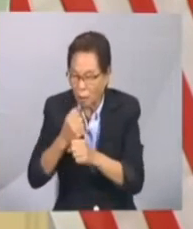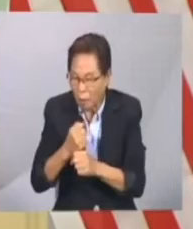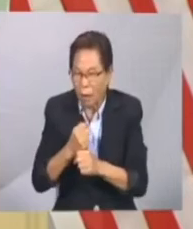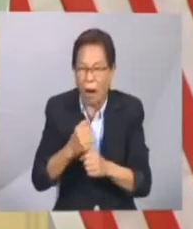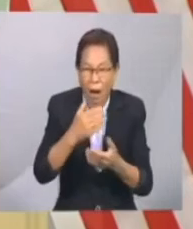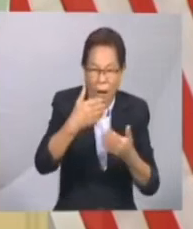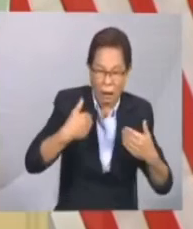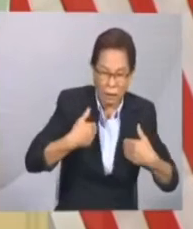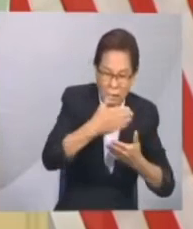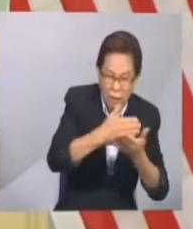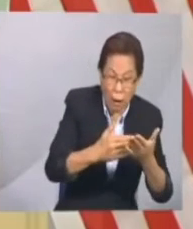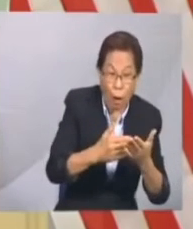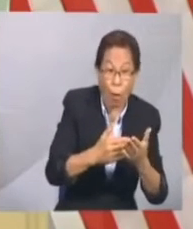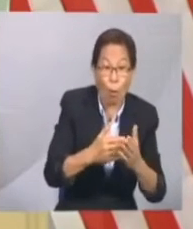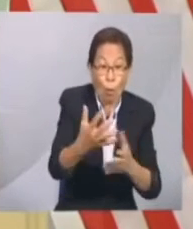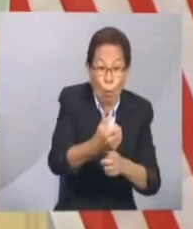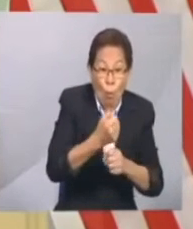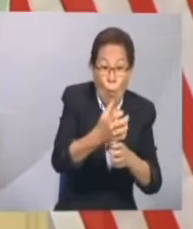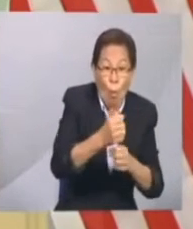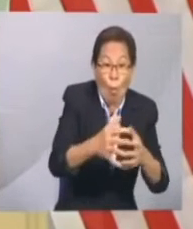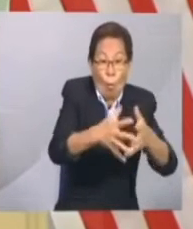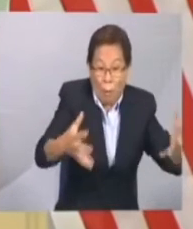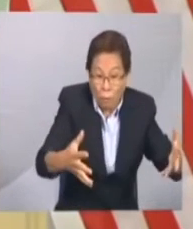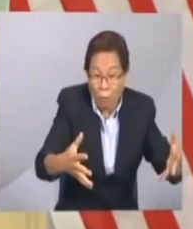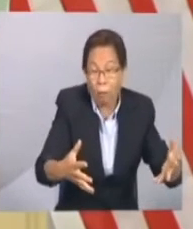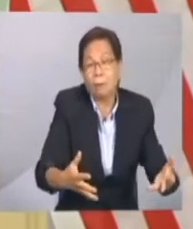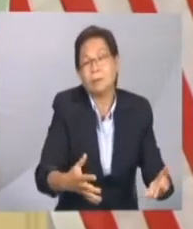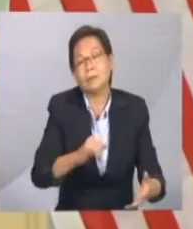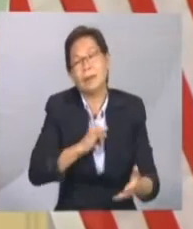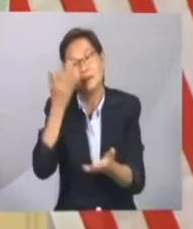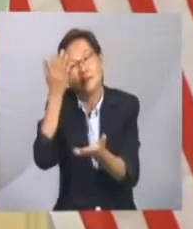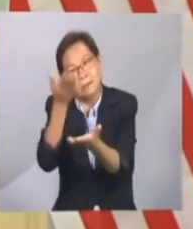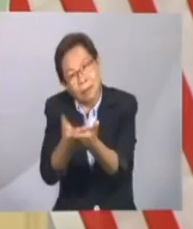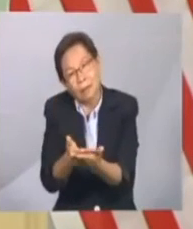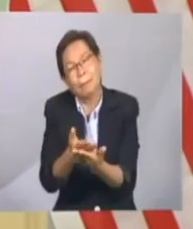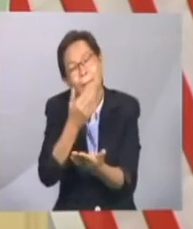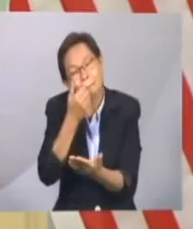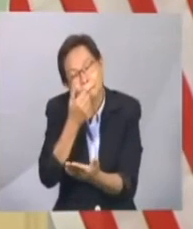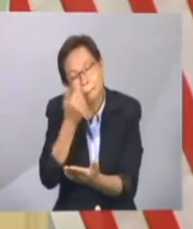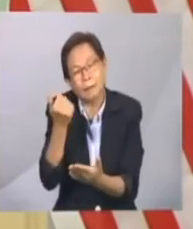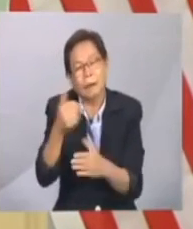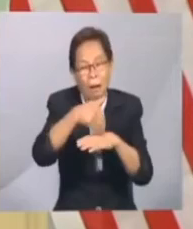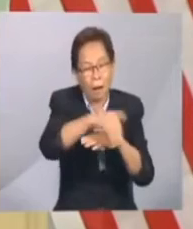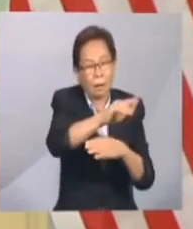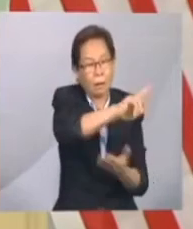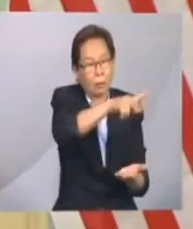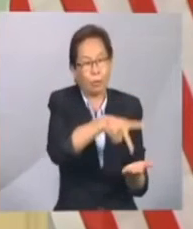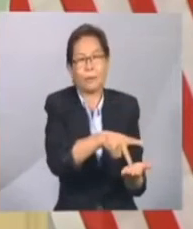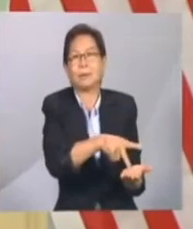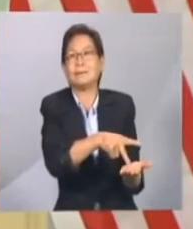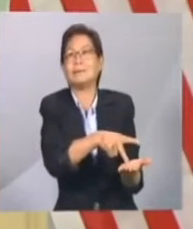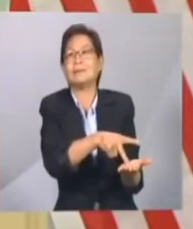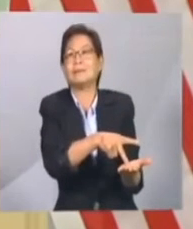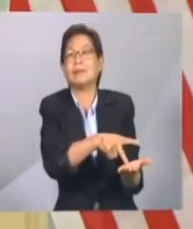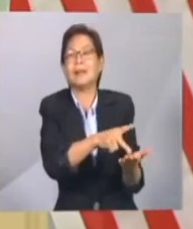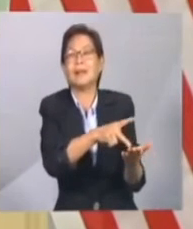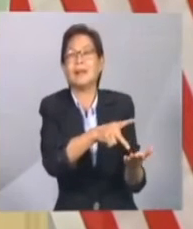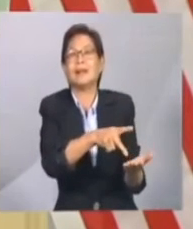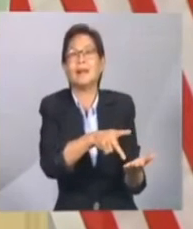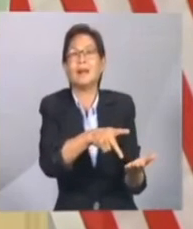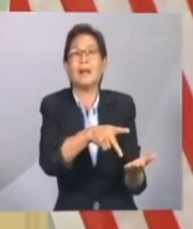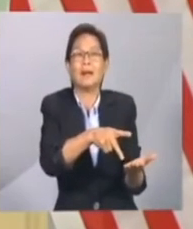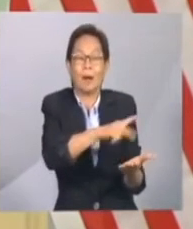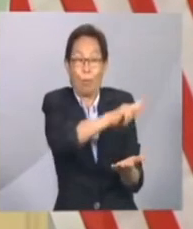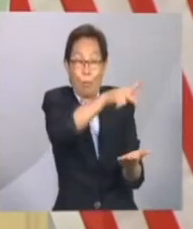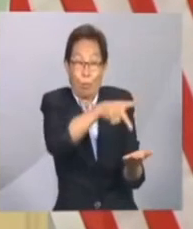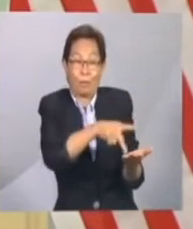berlebihan. Sebab itulah saya mencadangkan supaya hantar melalui pusat operasi, supaya pusat operasi